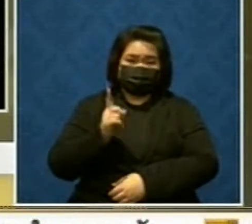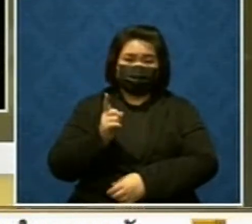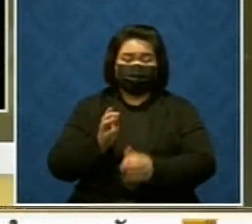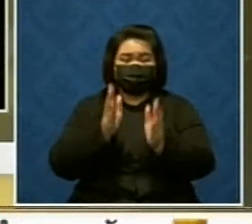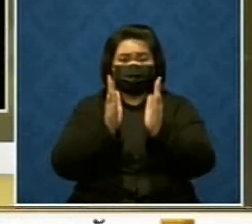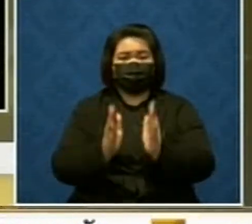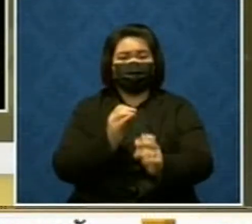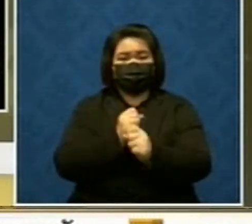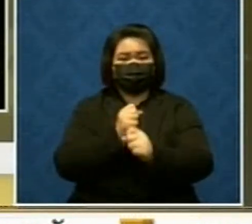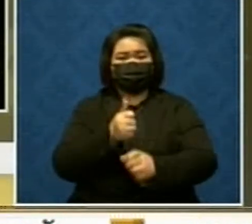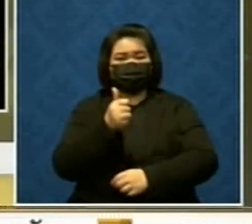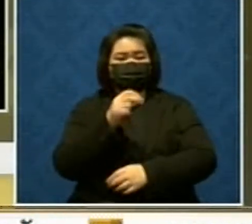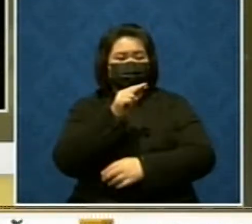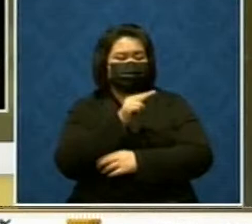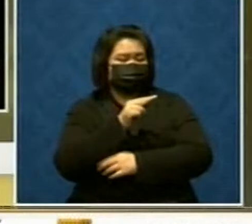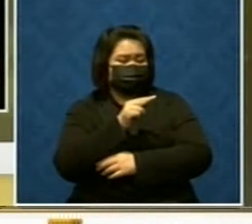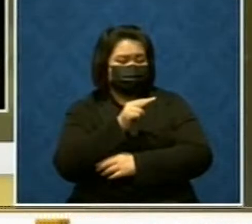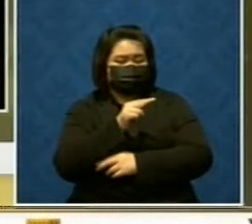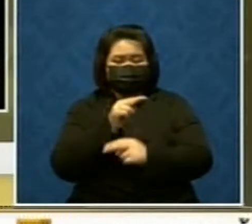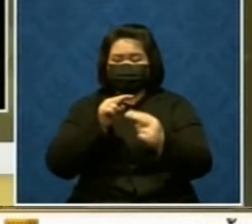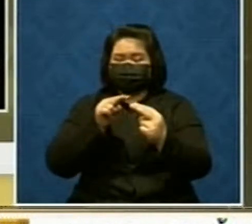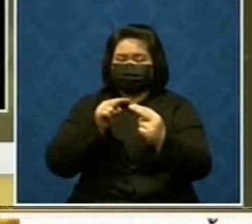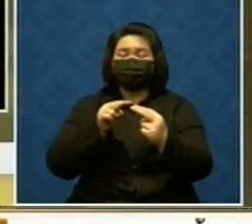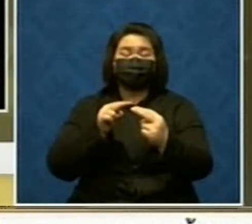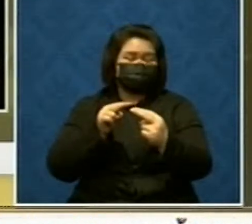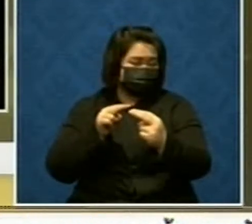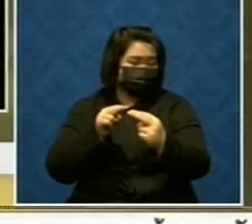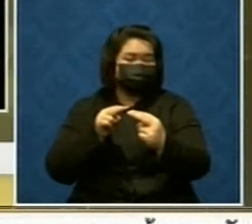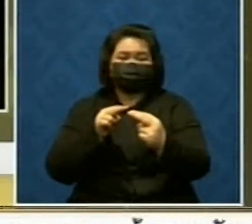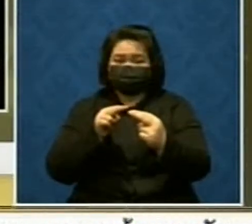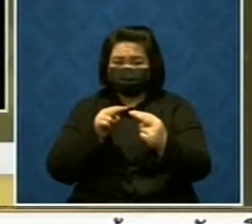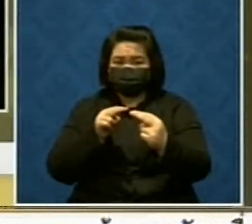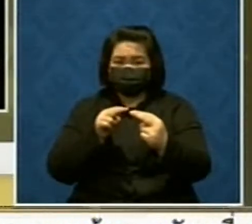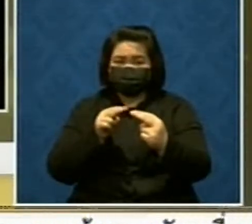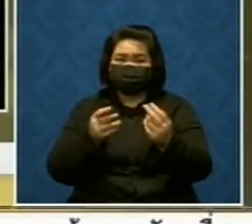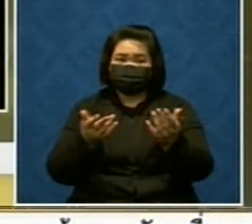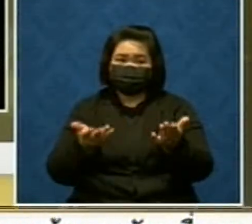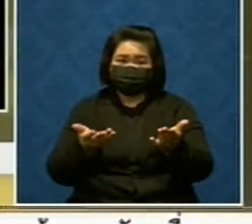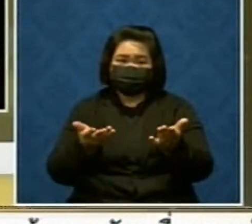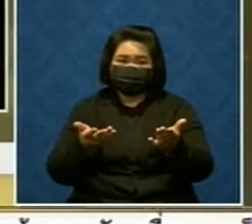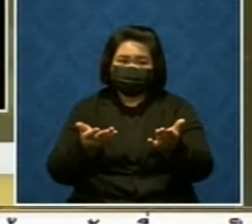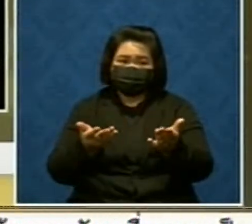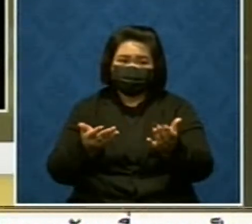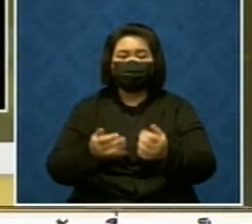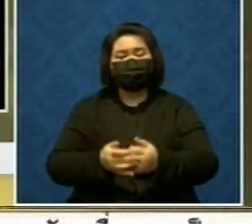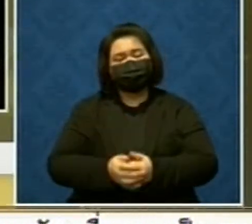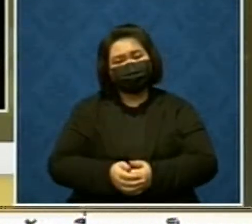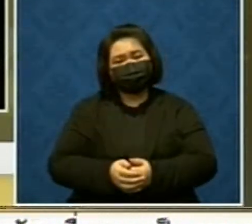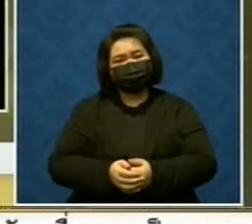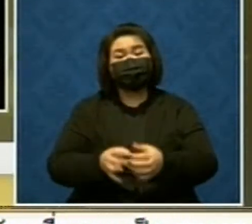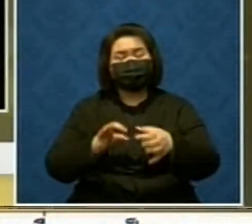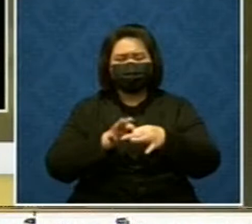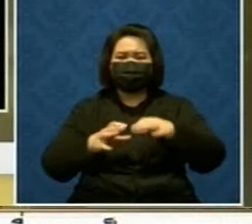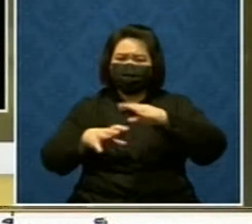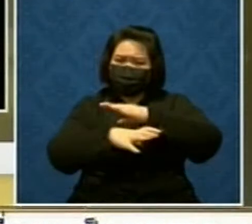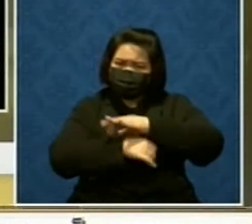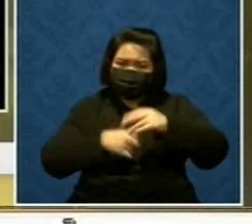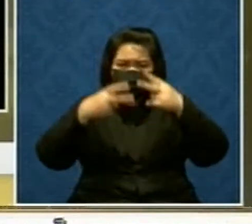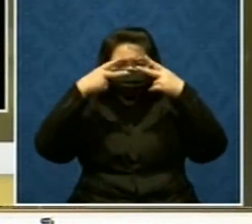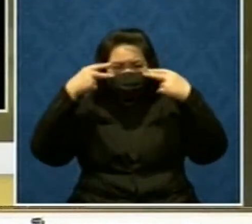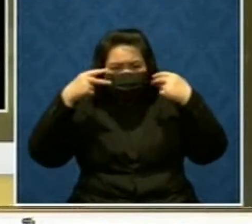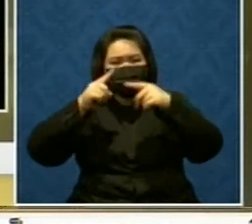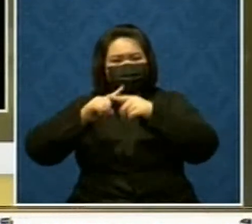ดีๆได้แต่มองตากันนี่ไงครับพฤติกรรมอาชญากรรมต่างๆมันรุนแรงมันมาก